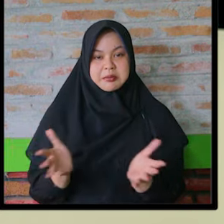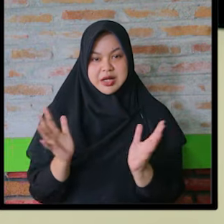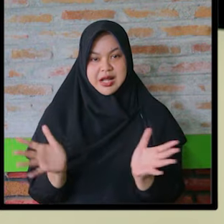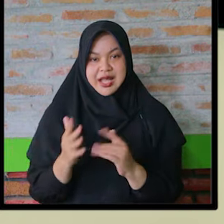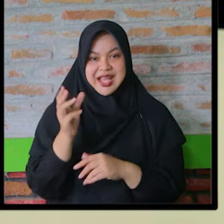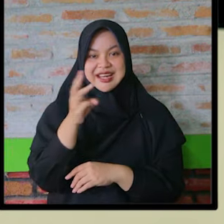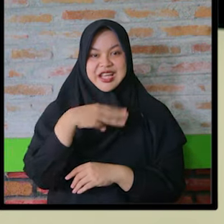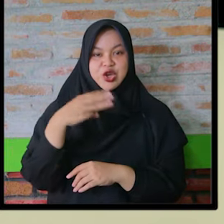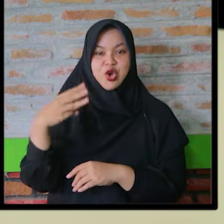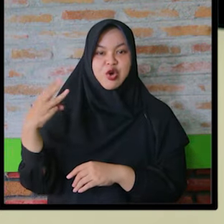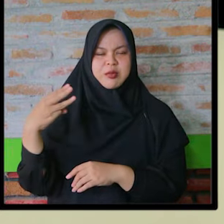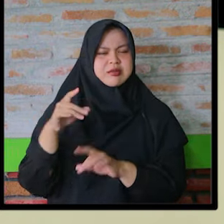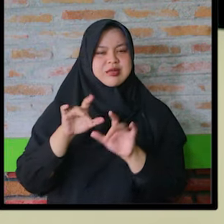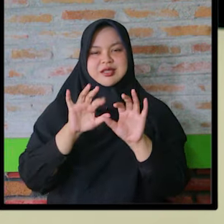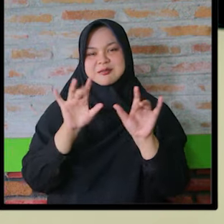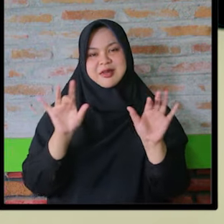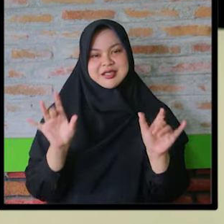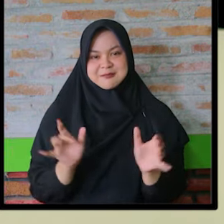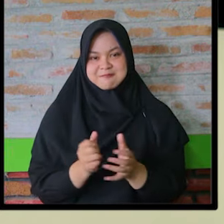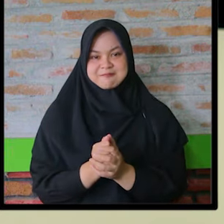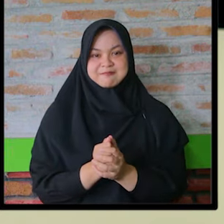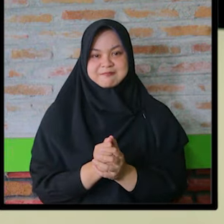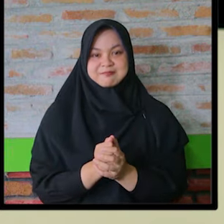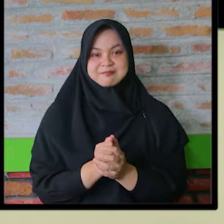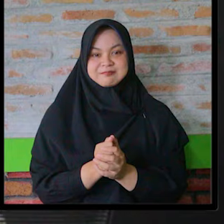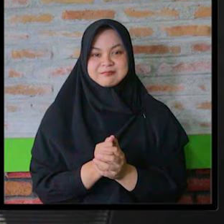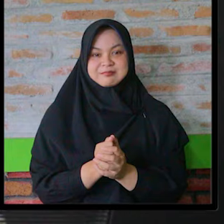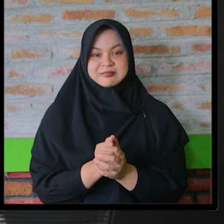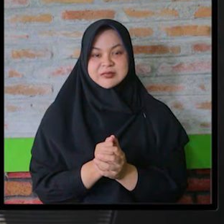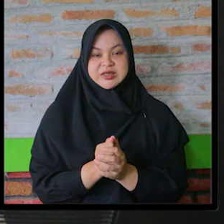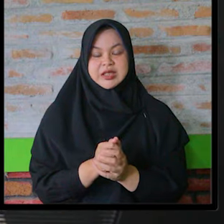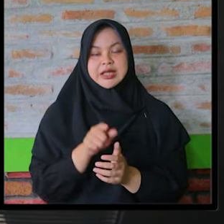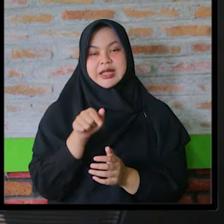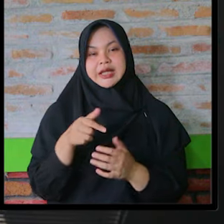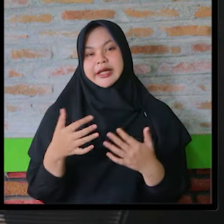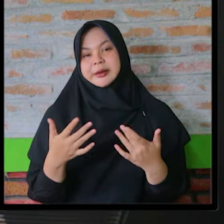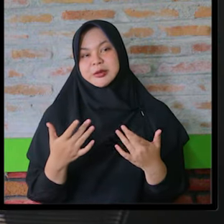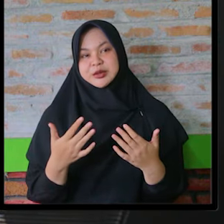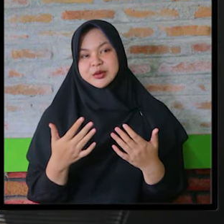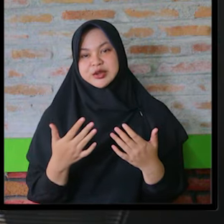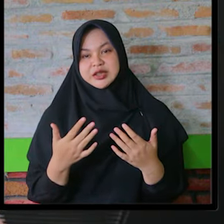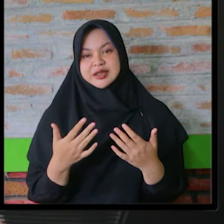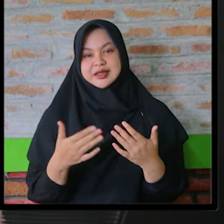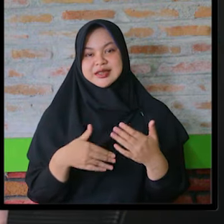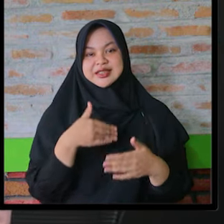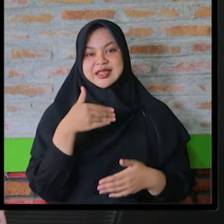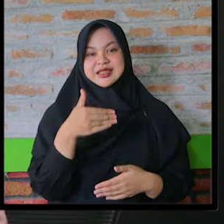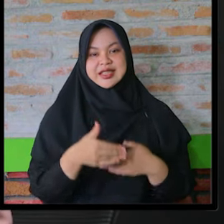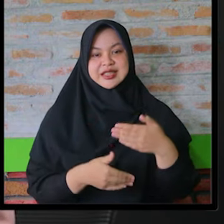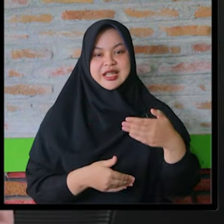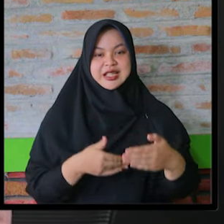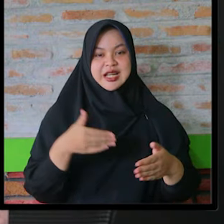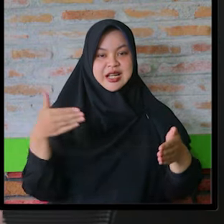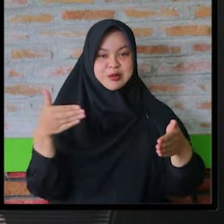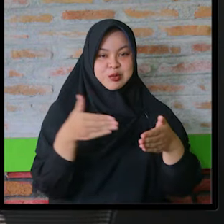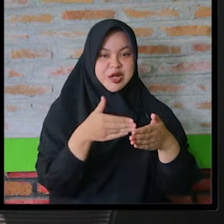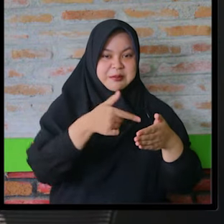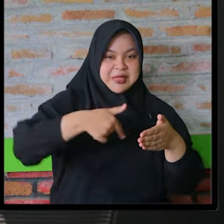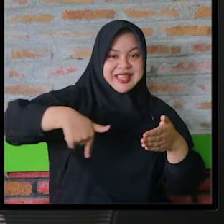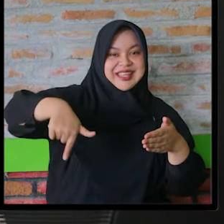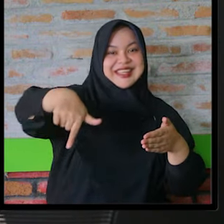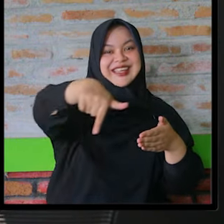ada multiah Mbak jadi seperti itu iya i Jadi ini anu ya Bu ya tadi jalannya itu melingkar tapi